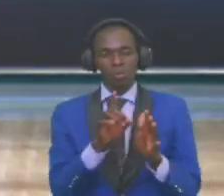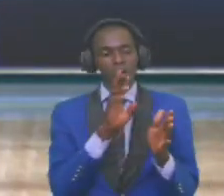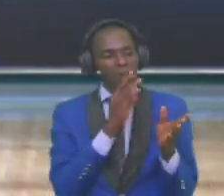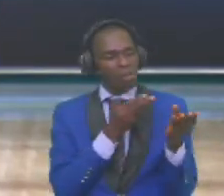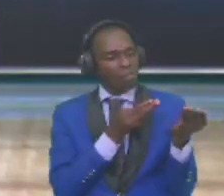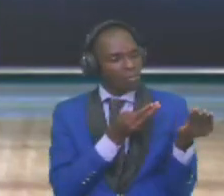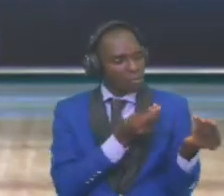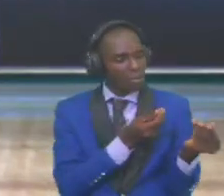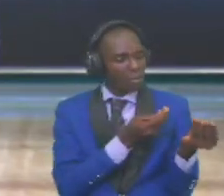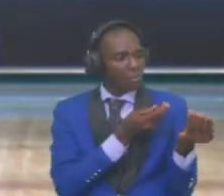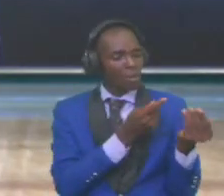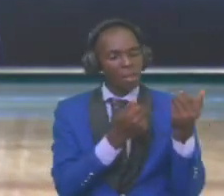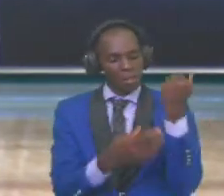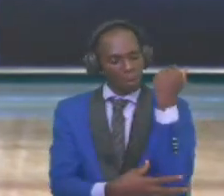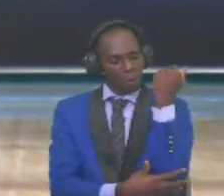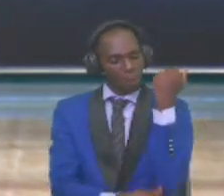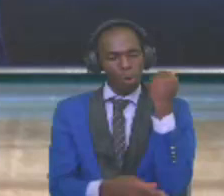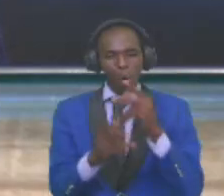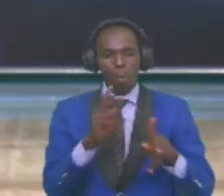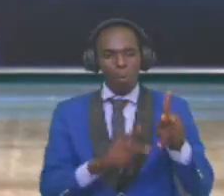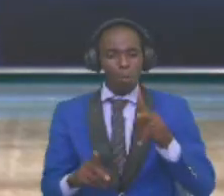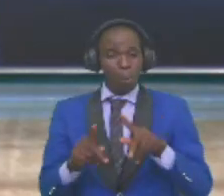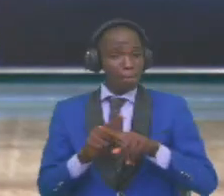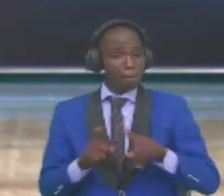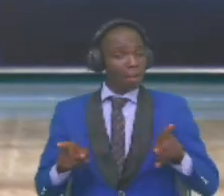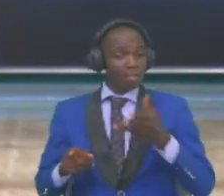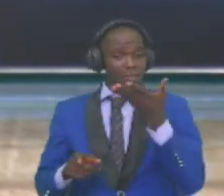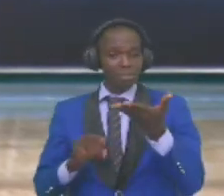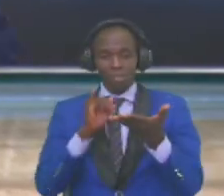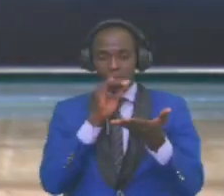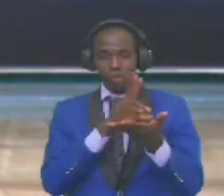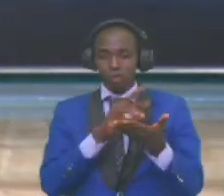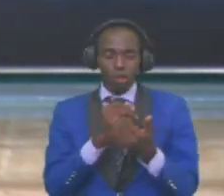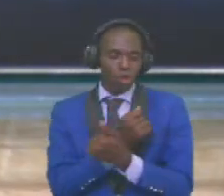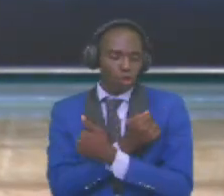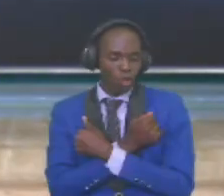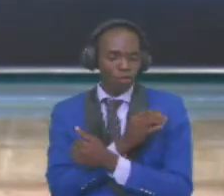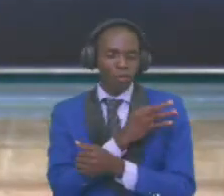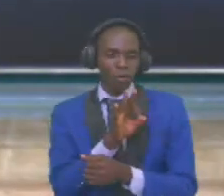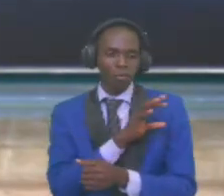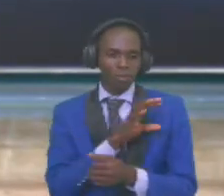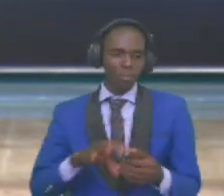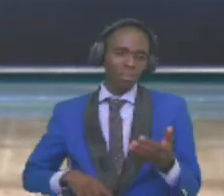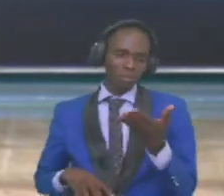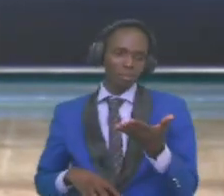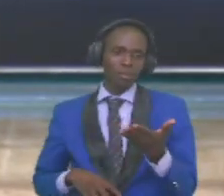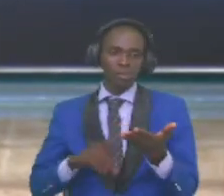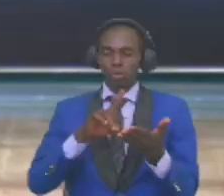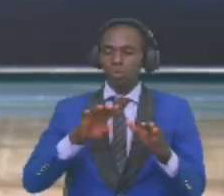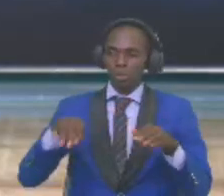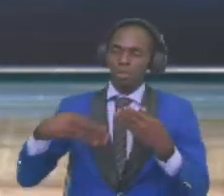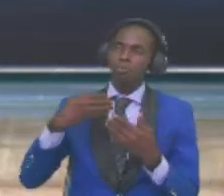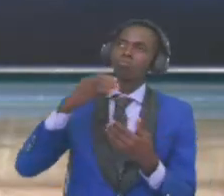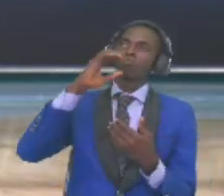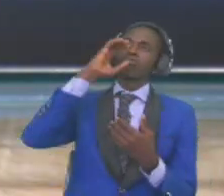peut-être le fait de nourrir les pauvres c'est la moue de crise n'est pas là ce peut être